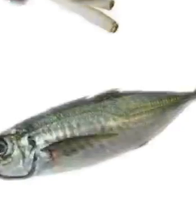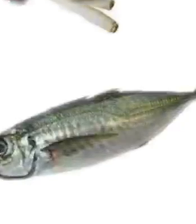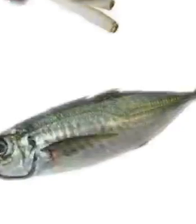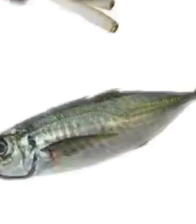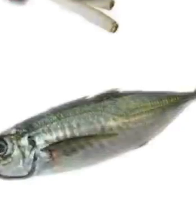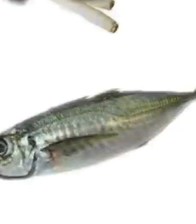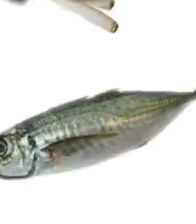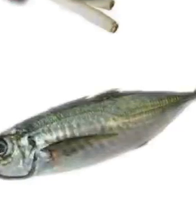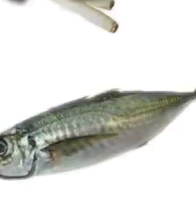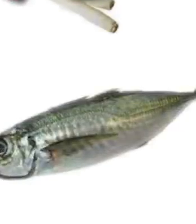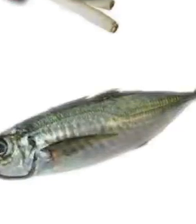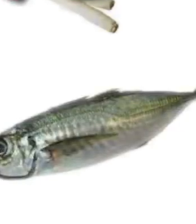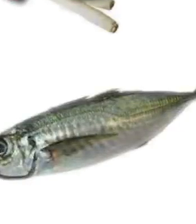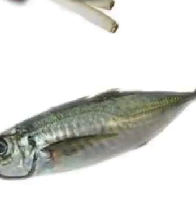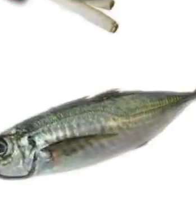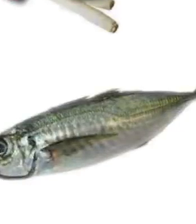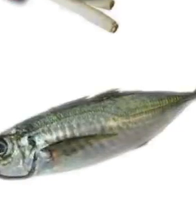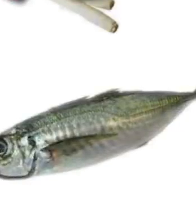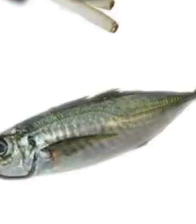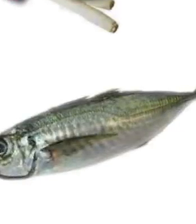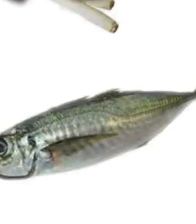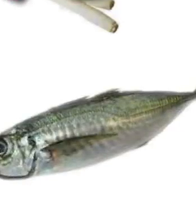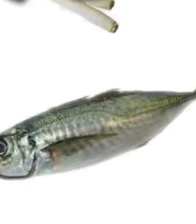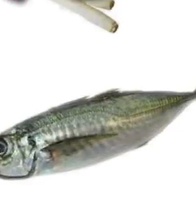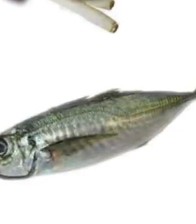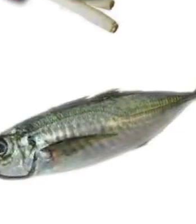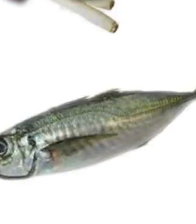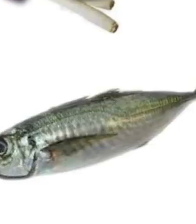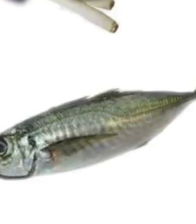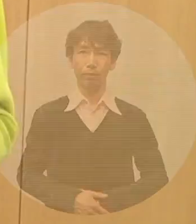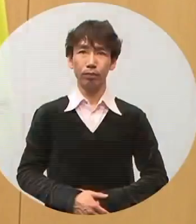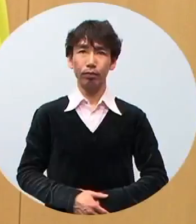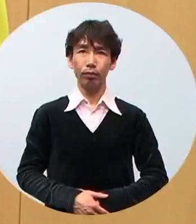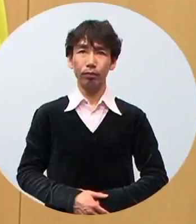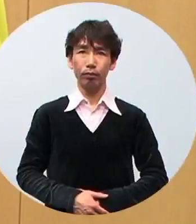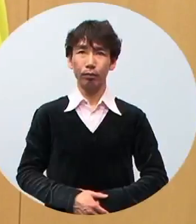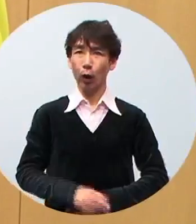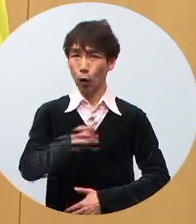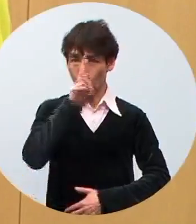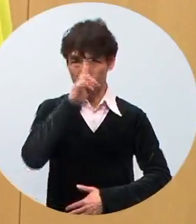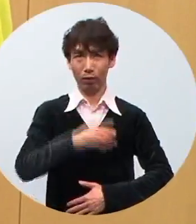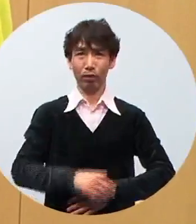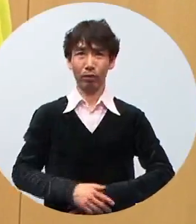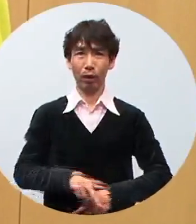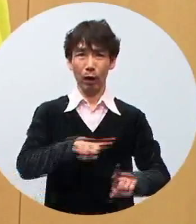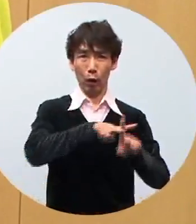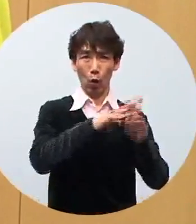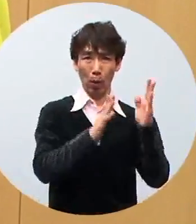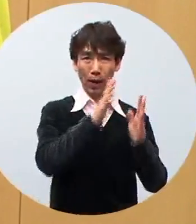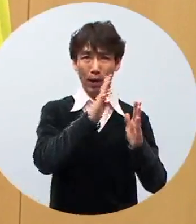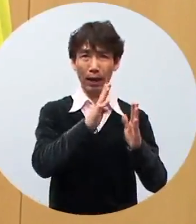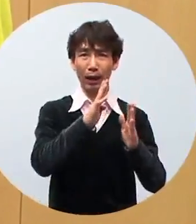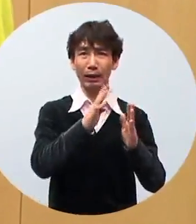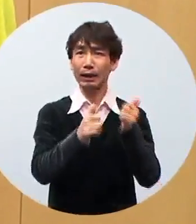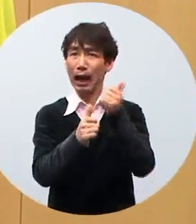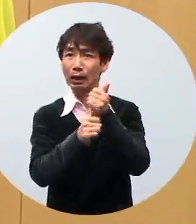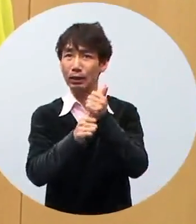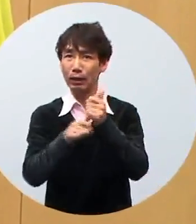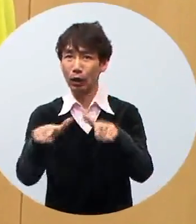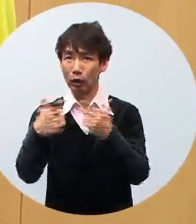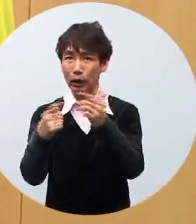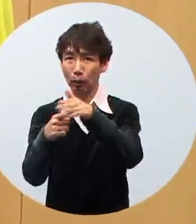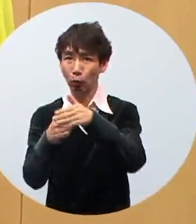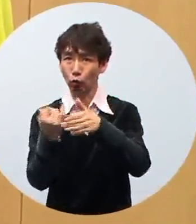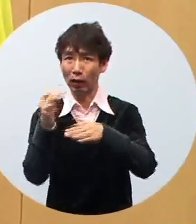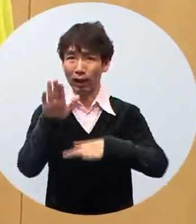産食材で簡単クッキング、藤沢ご飯。 こんにちは、 小林由里です。 アシスタントの木村雅子